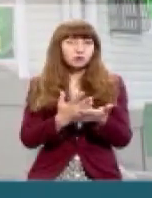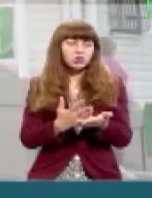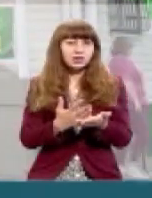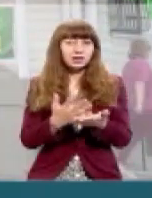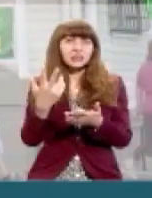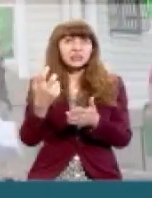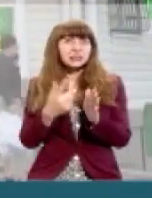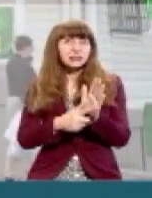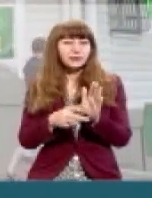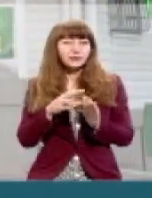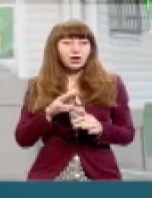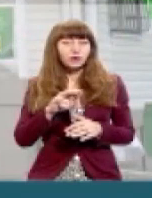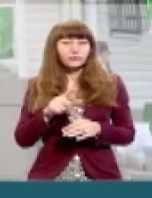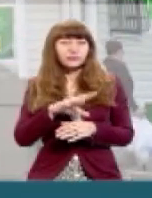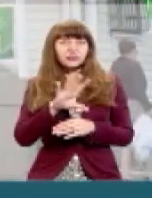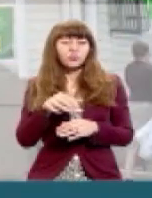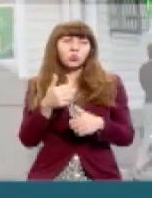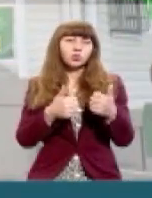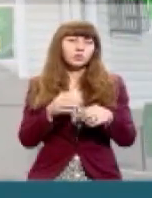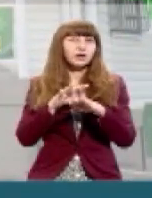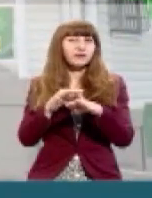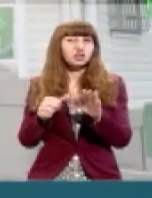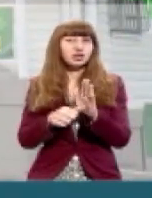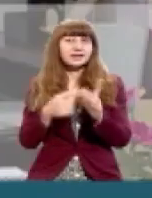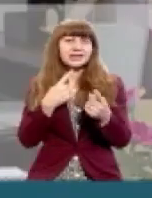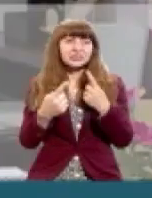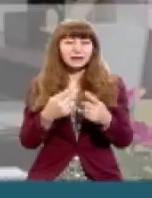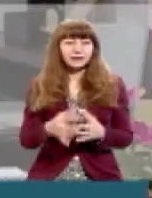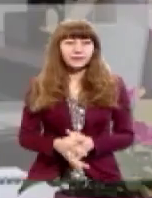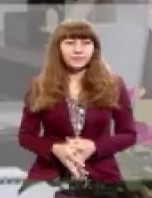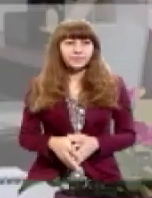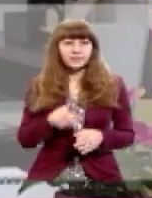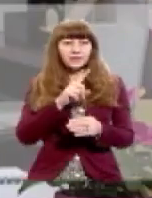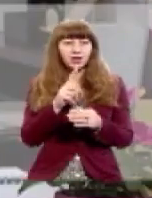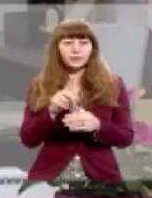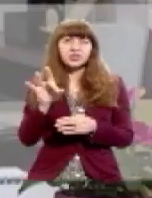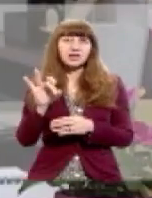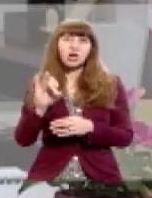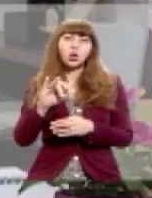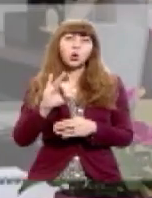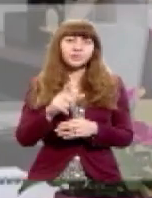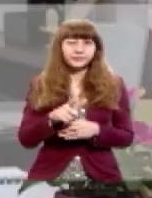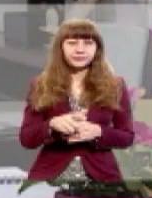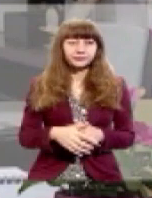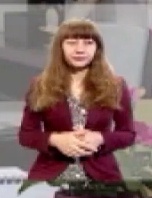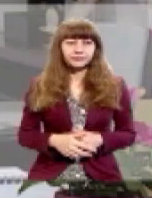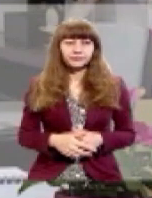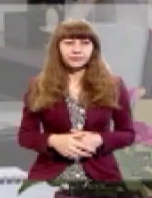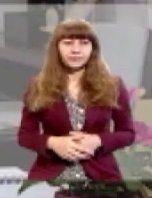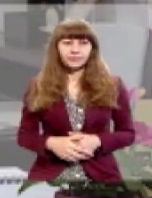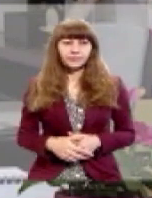370 миллионов тенге. Всего конкурсная комиссия провела 6 заседаний. Обязательно наличие залогового обеспечения.